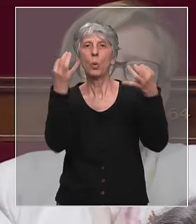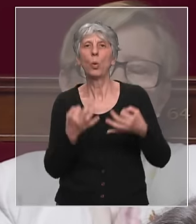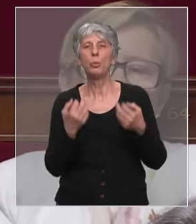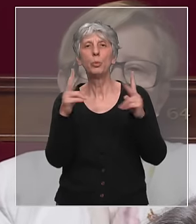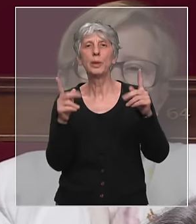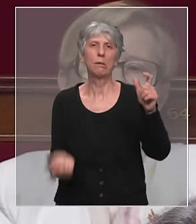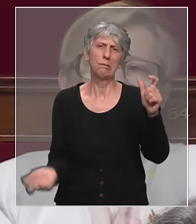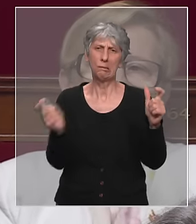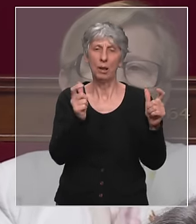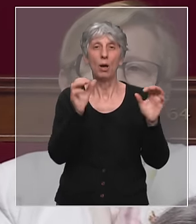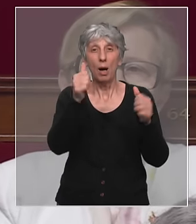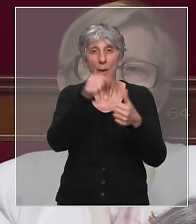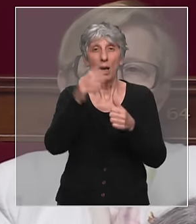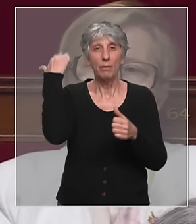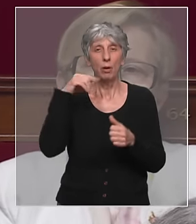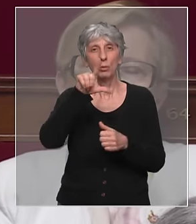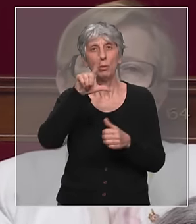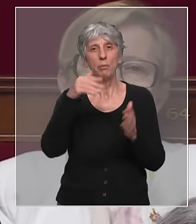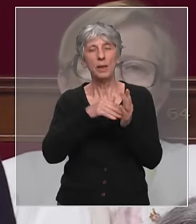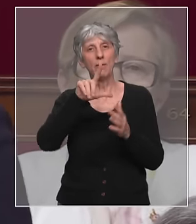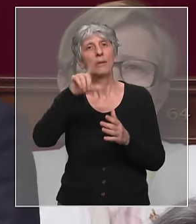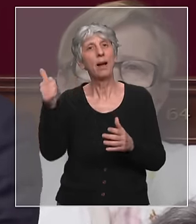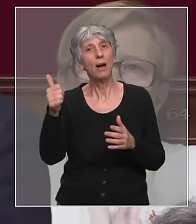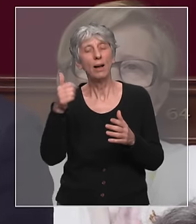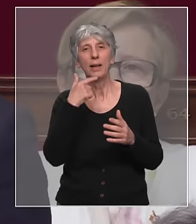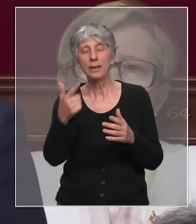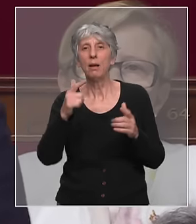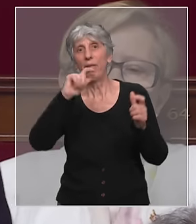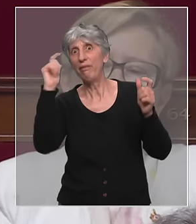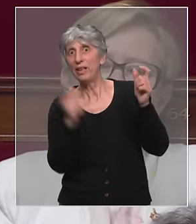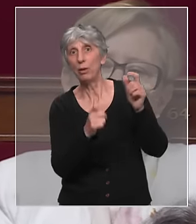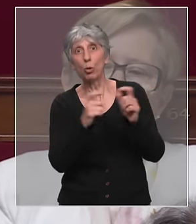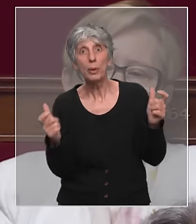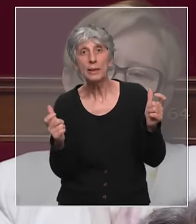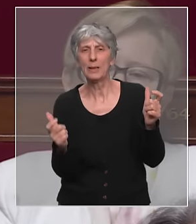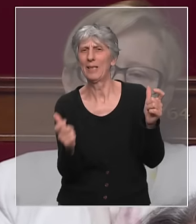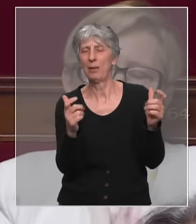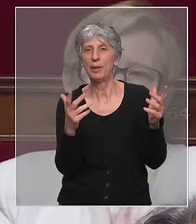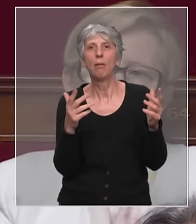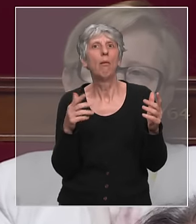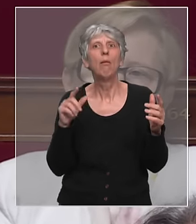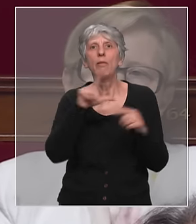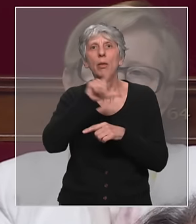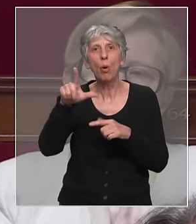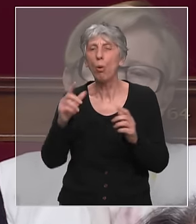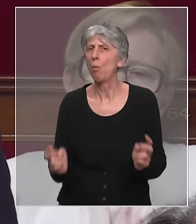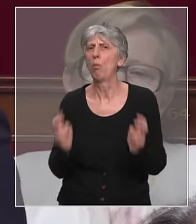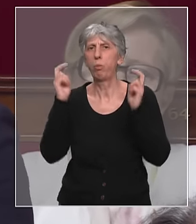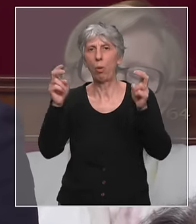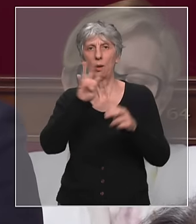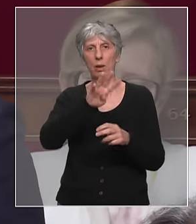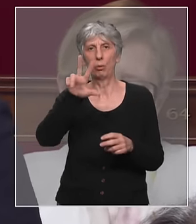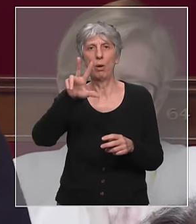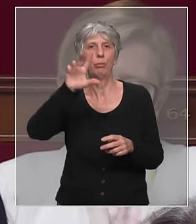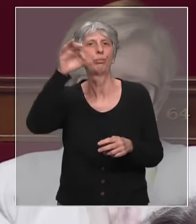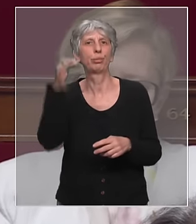en 2021, il nous indiquait même limiter la faillite des entreprises et en 2022, elles bondiront sa faillite d'entreprise de